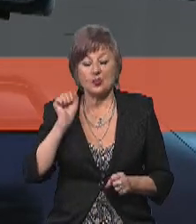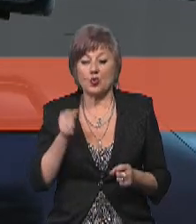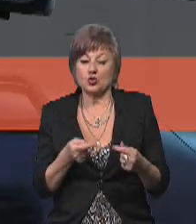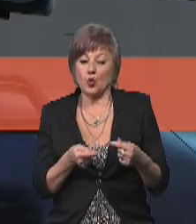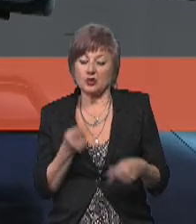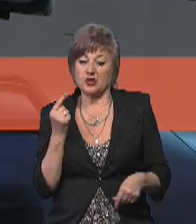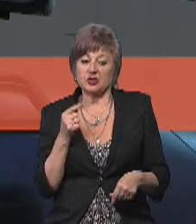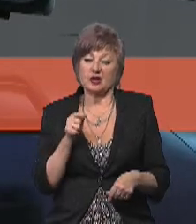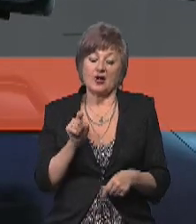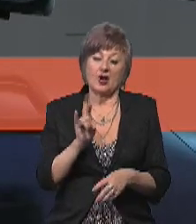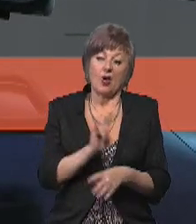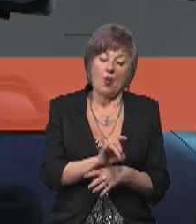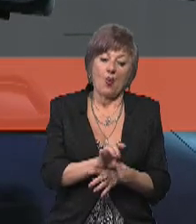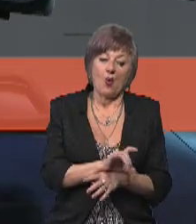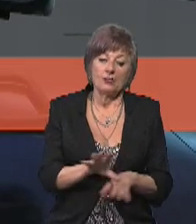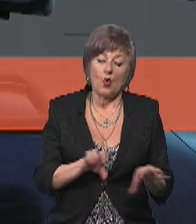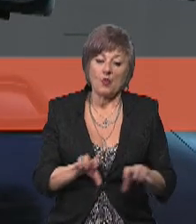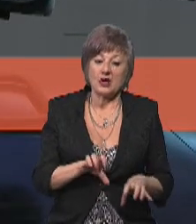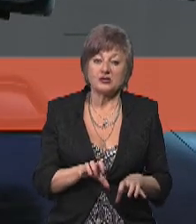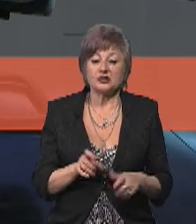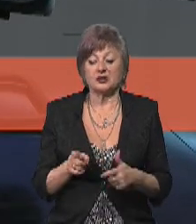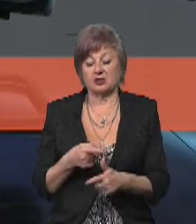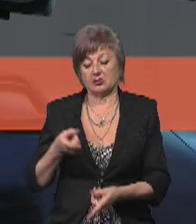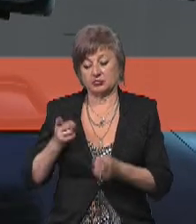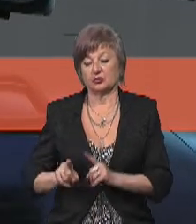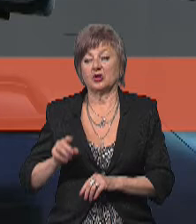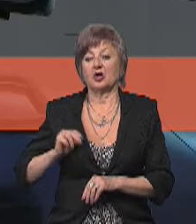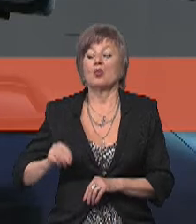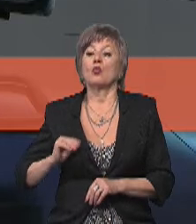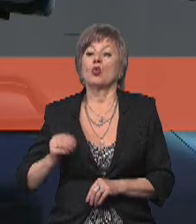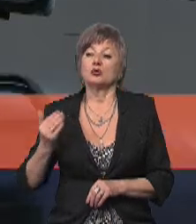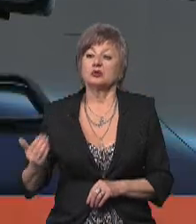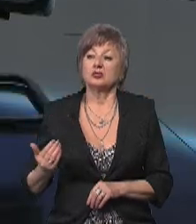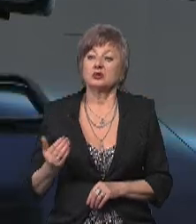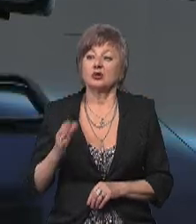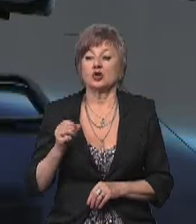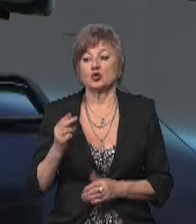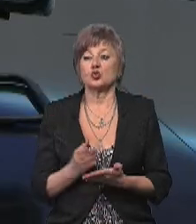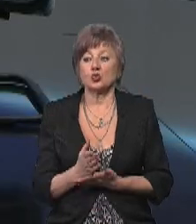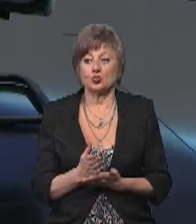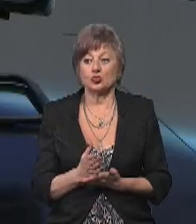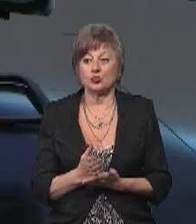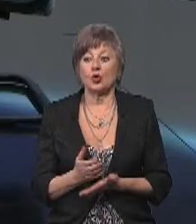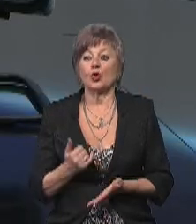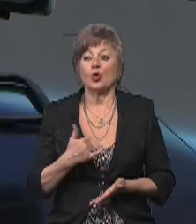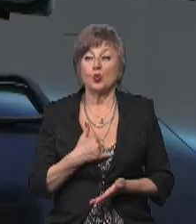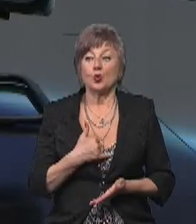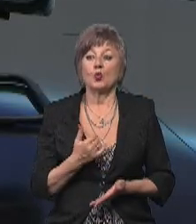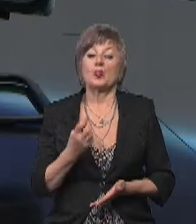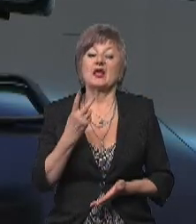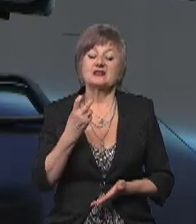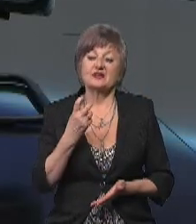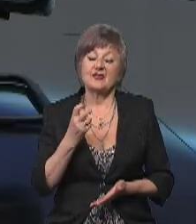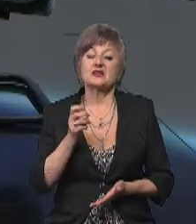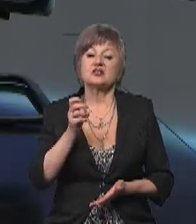відрізнити шахрая від працівника підпорядкованому вам підрозділу соціальної служби? Ну, у нас свыше 200 соціальних